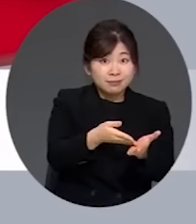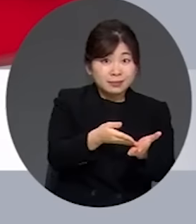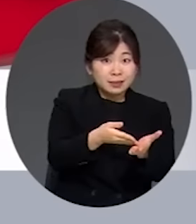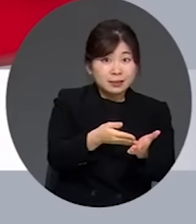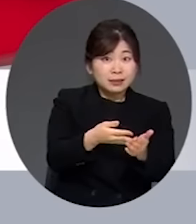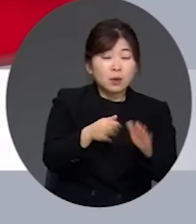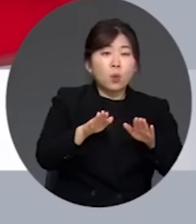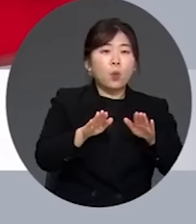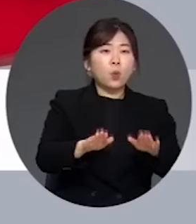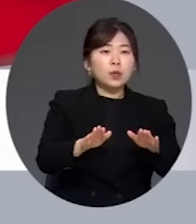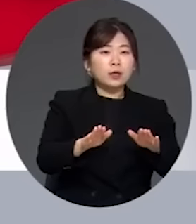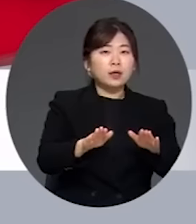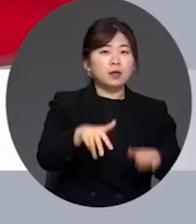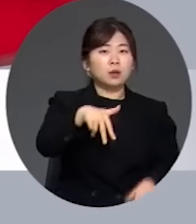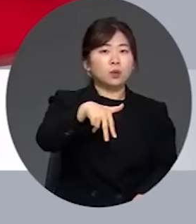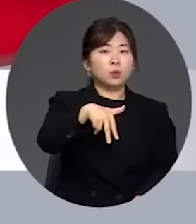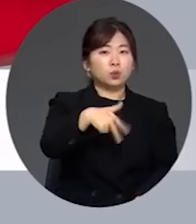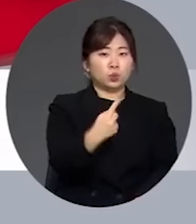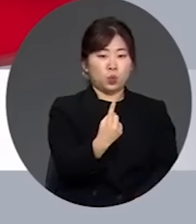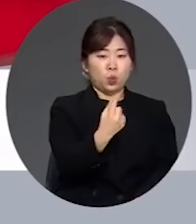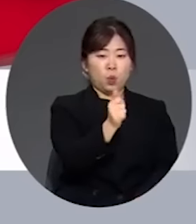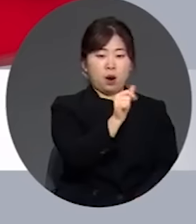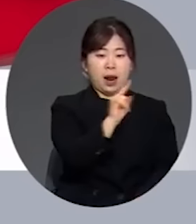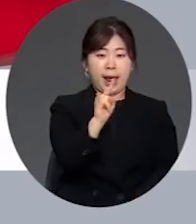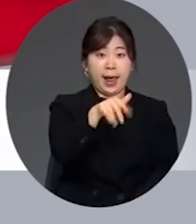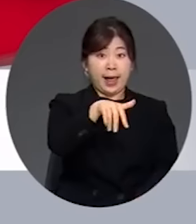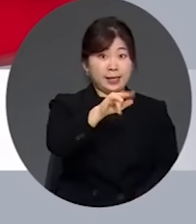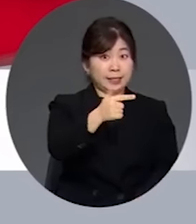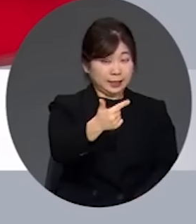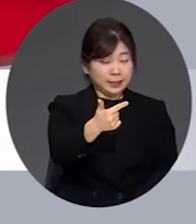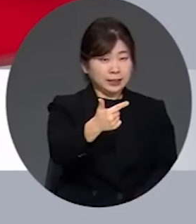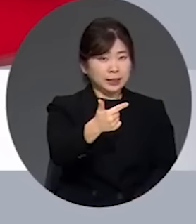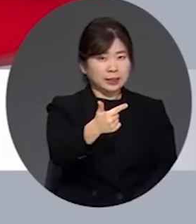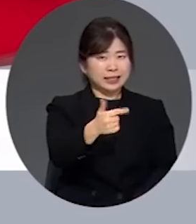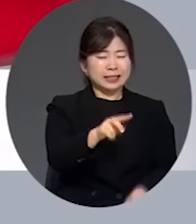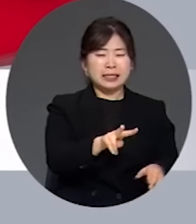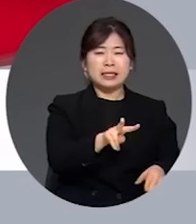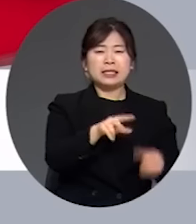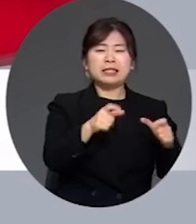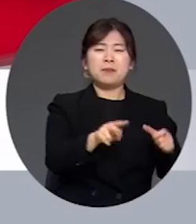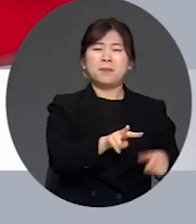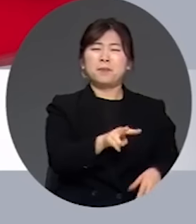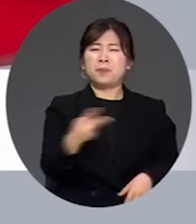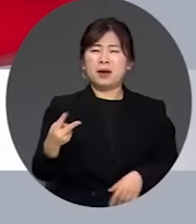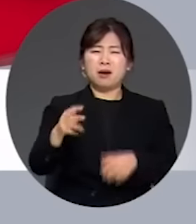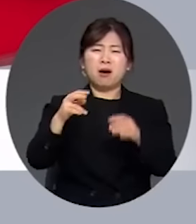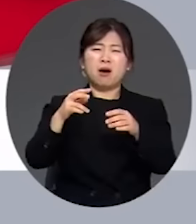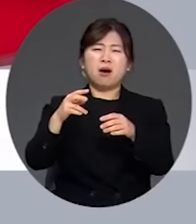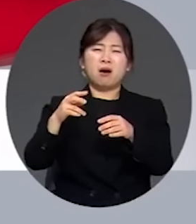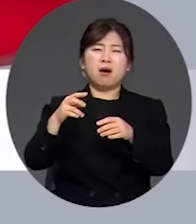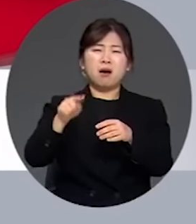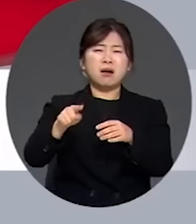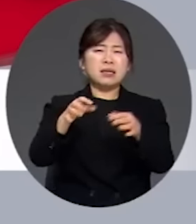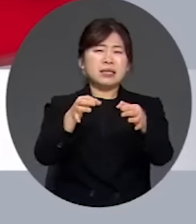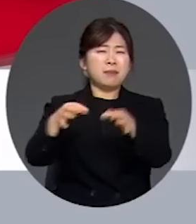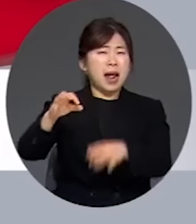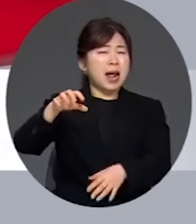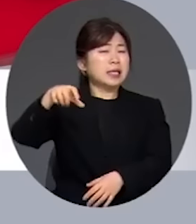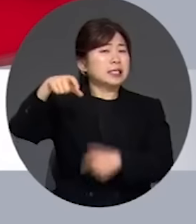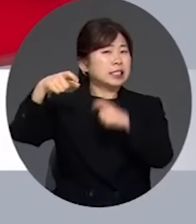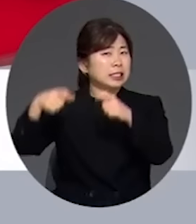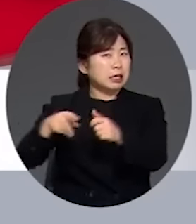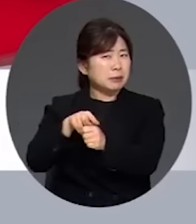요청한데이어서 미량 의령 함안 창령 삼선 조혜진 의원에게도 지역구를 바꿔 민주당 의원들이 있는